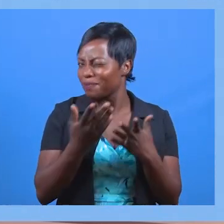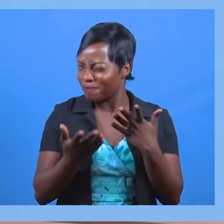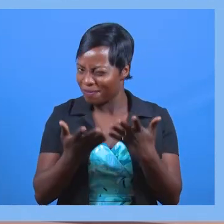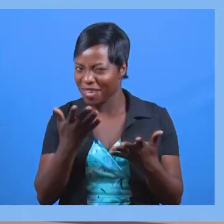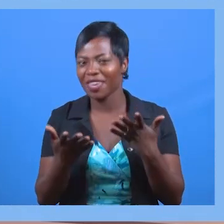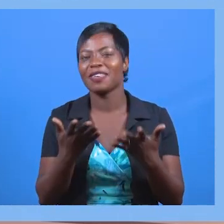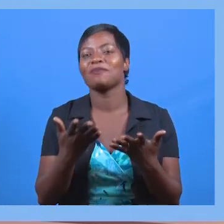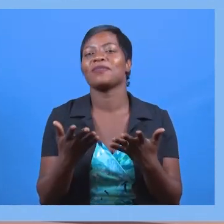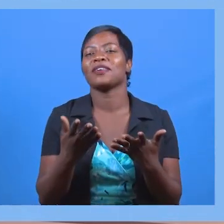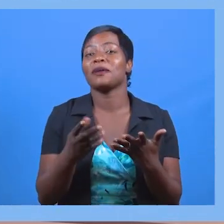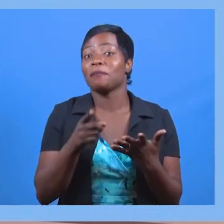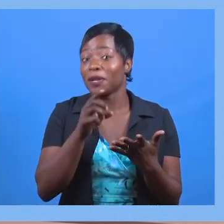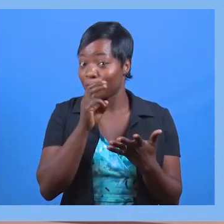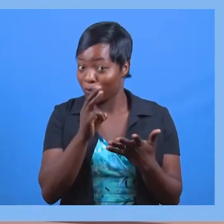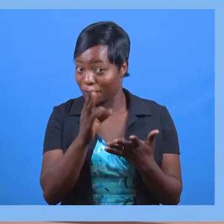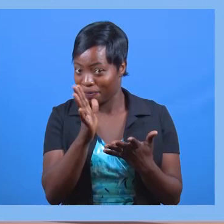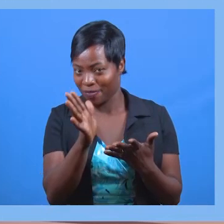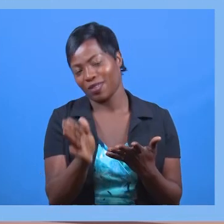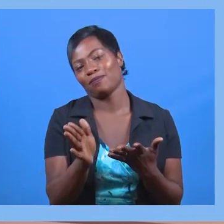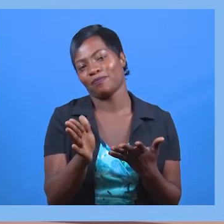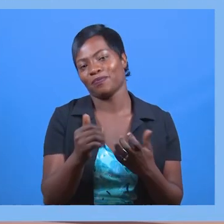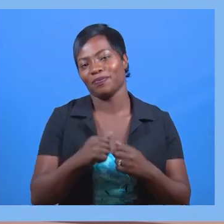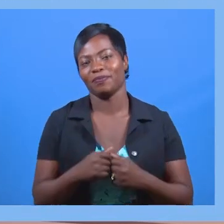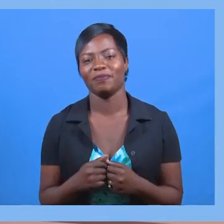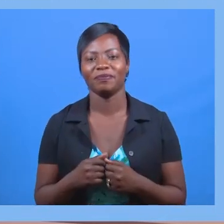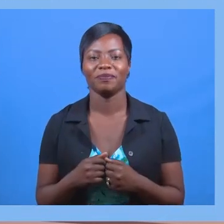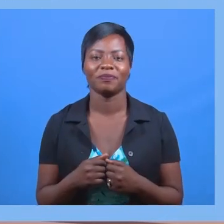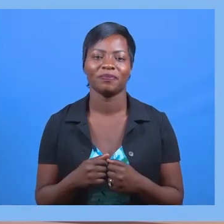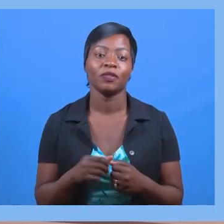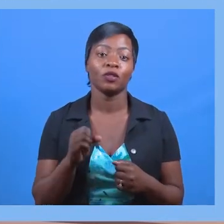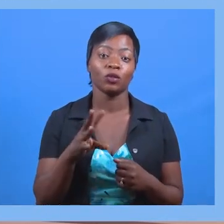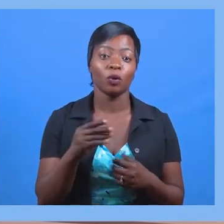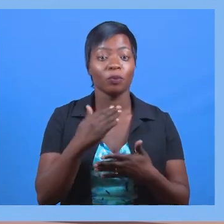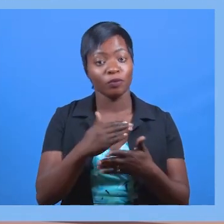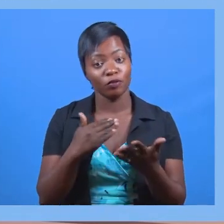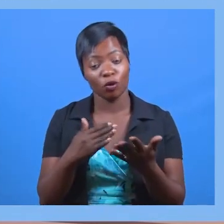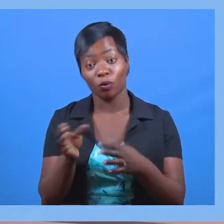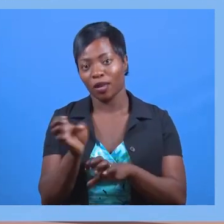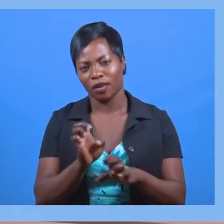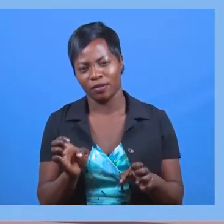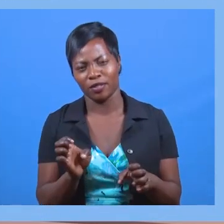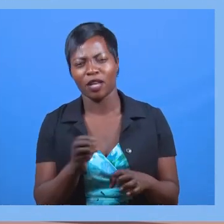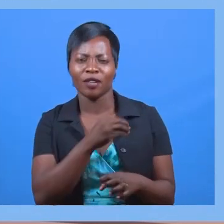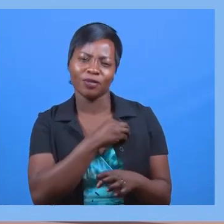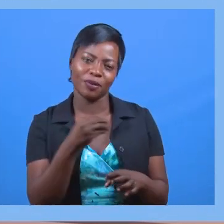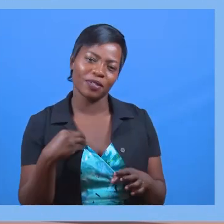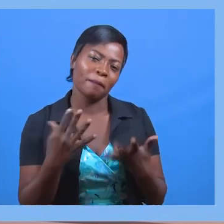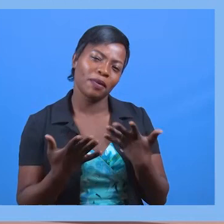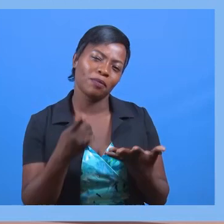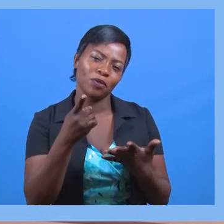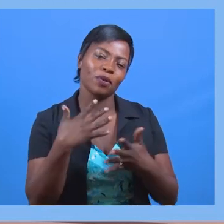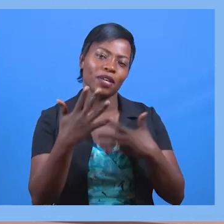pane kwazviri kubhainda. Ndinoda kumbobvunza kwamuri chiremba tisati tapedza chikamu chino, kuti isusu tiri vanhu